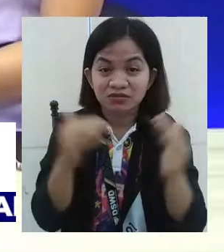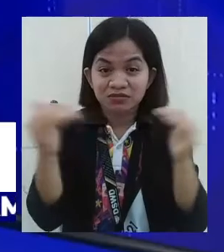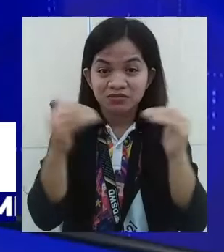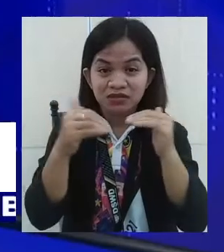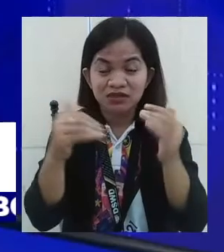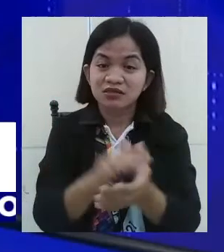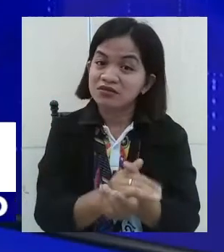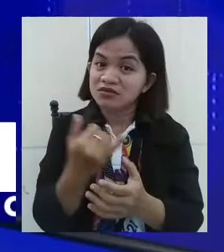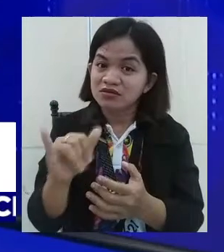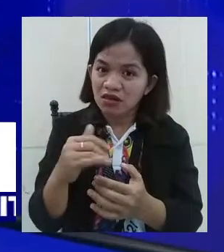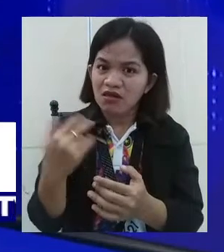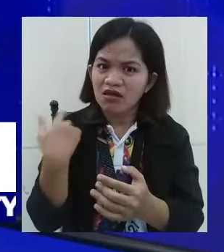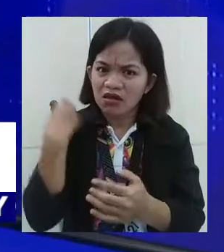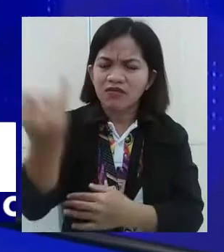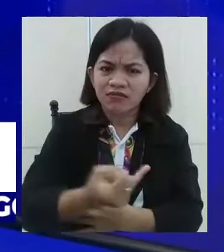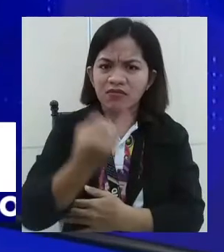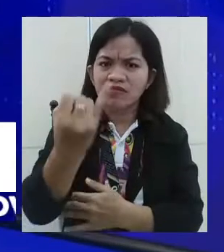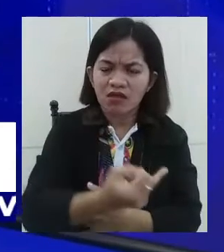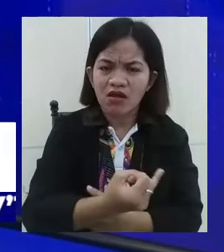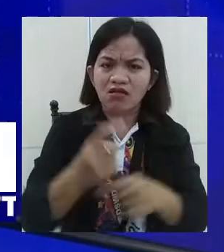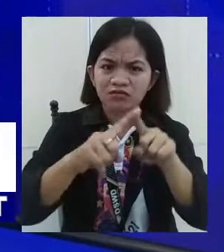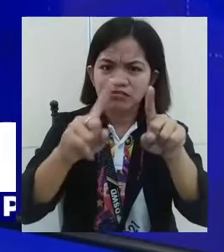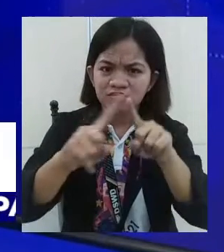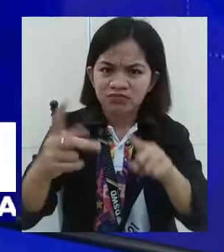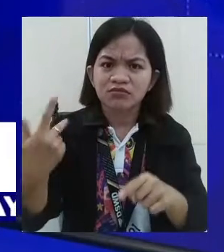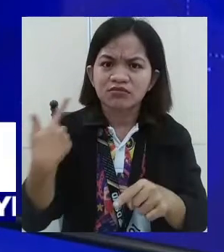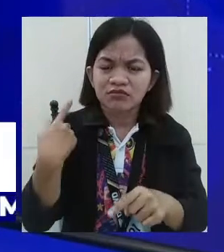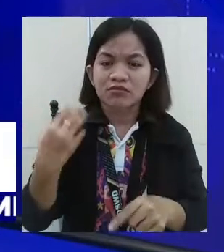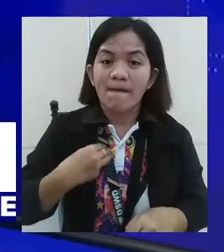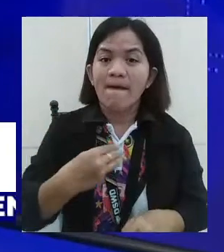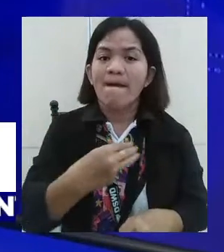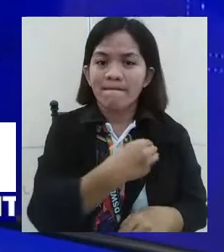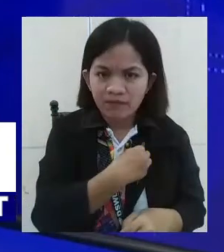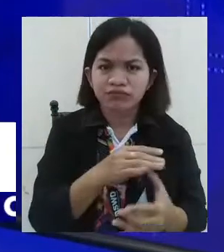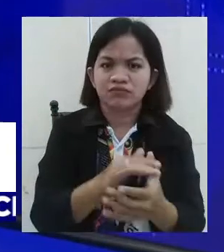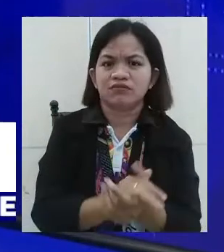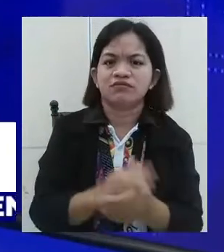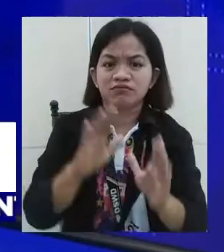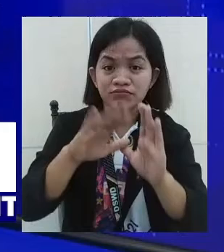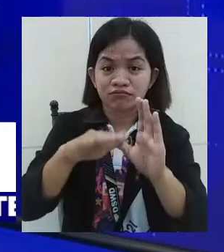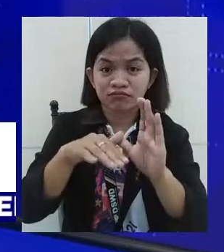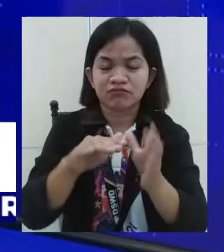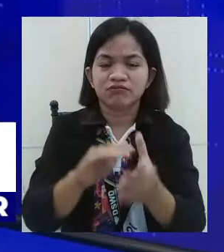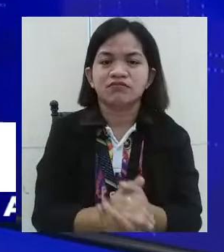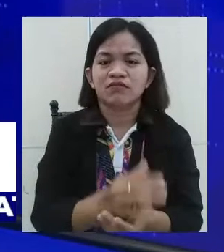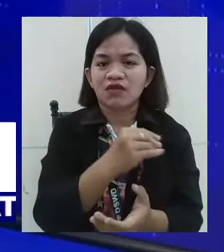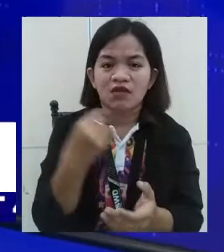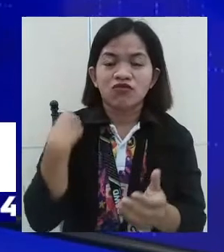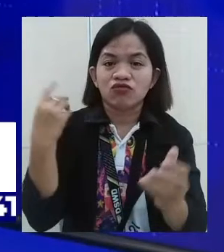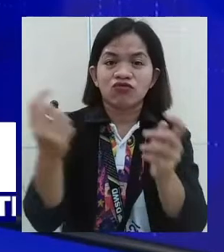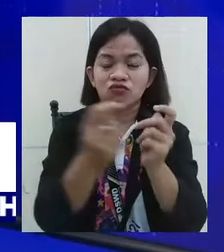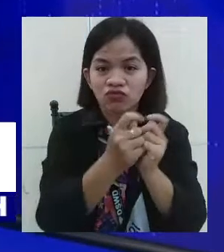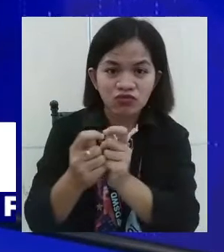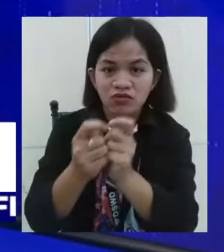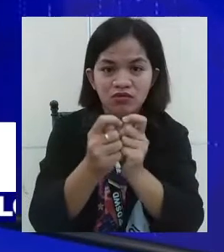bagong miyembro pa ngayon yung mga persons with disabilities affairs offices, kasama na rin sila. So ito